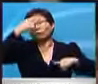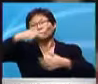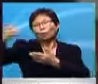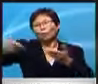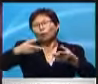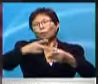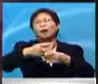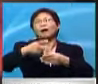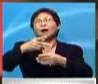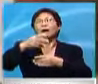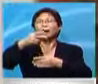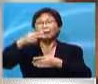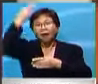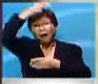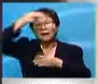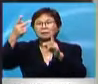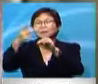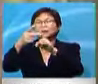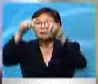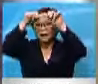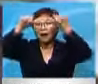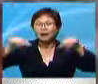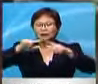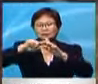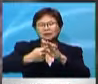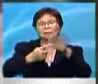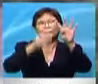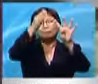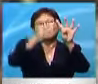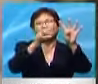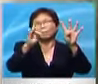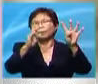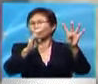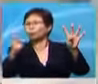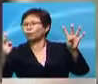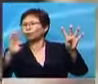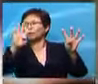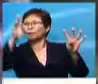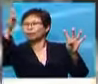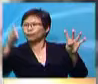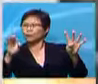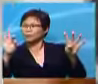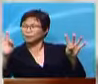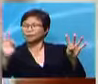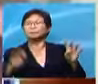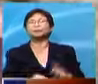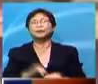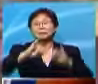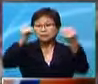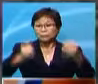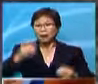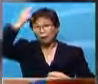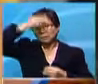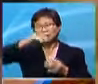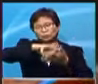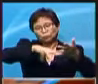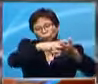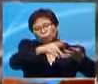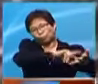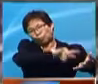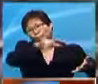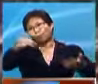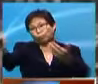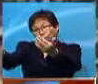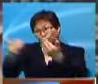membawa bakal haji ke tanah suci bermula 4 ogos hingga 4 September depan jemaah haji dijadual berlepas